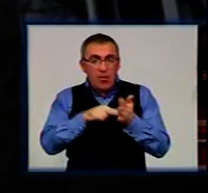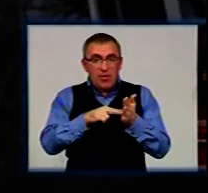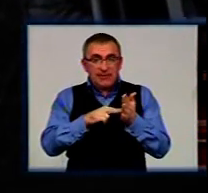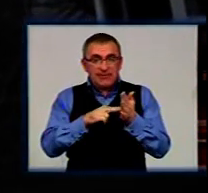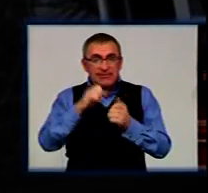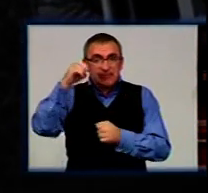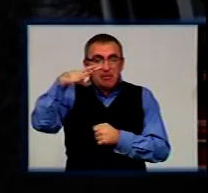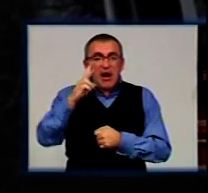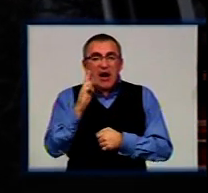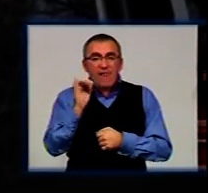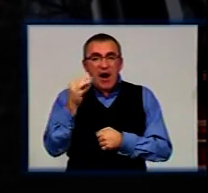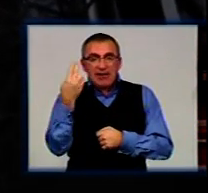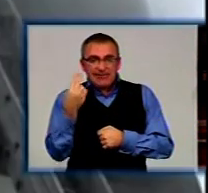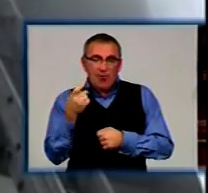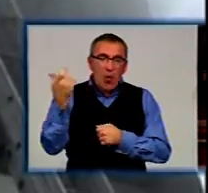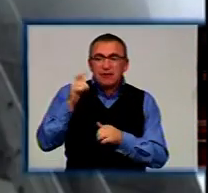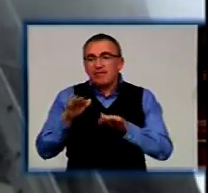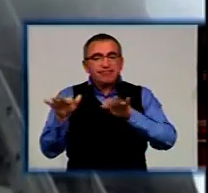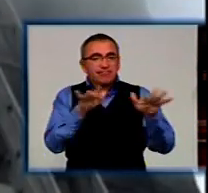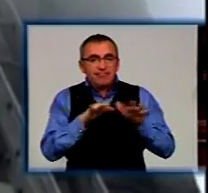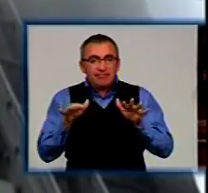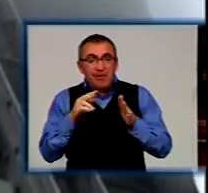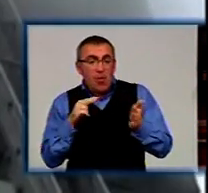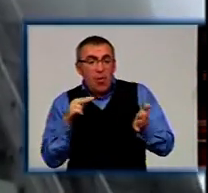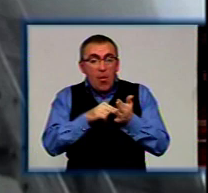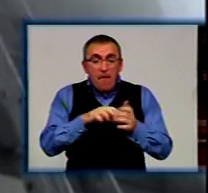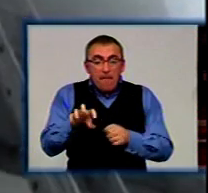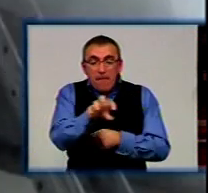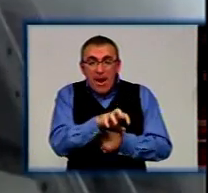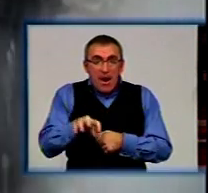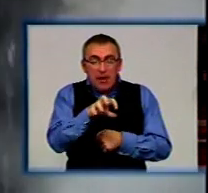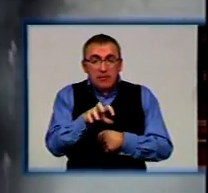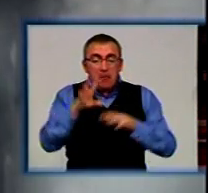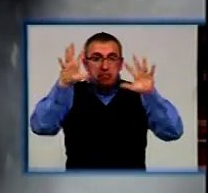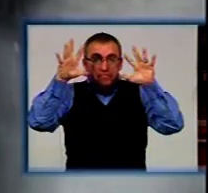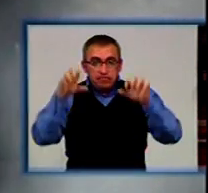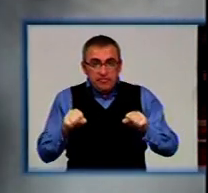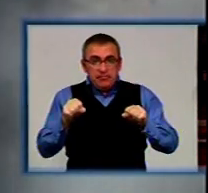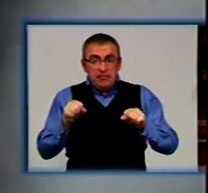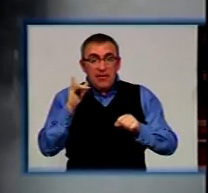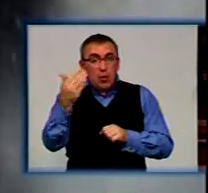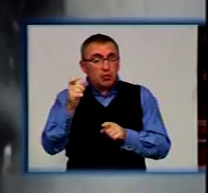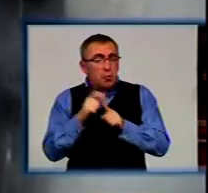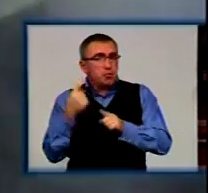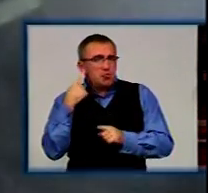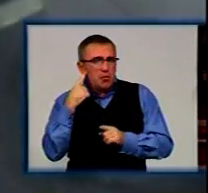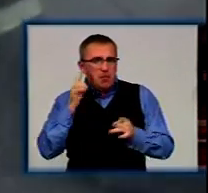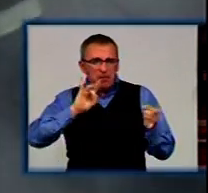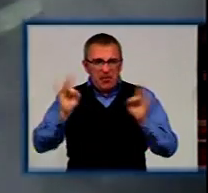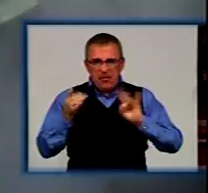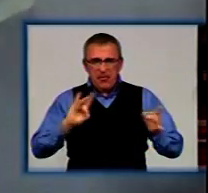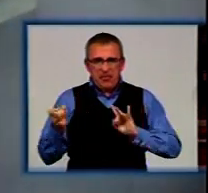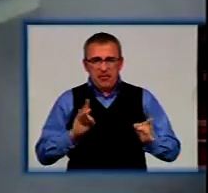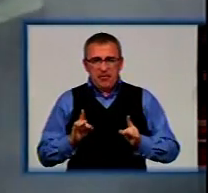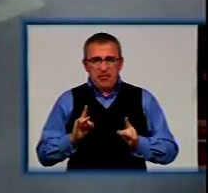лампу для кварцування і заходилась хазяйнувати. Як тільки-но увімкнула пилосос, у домівці зникло світло. За її словами, було чути також якийсь